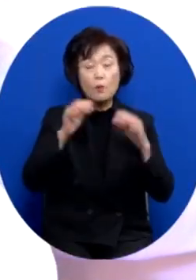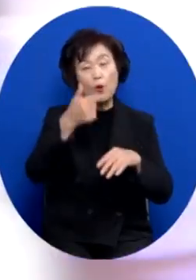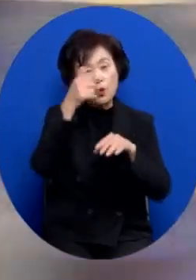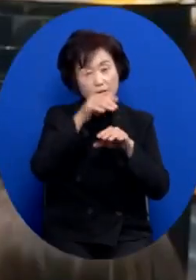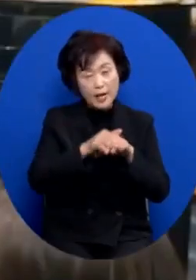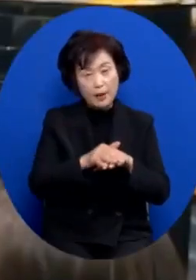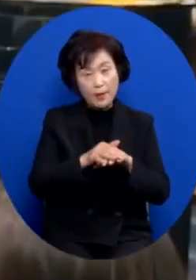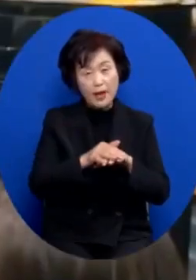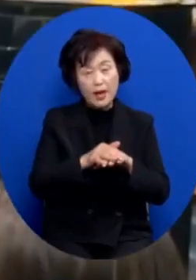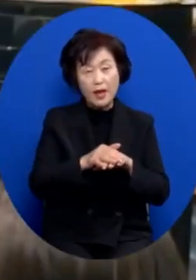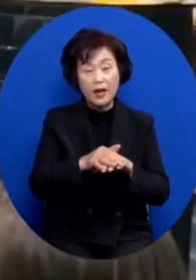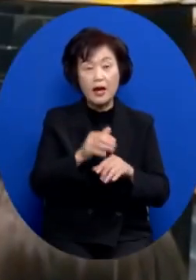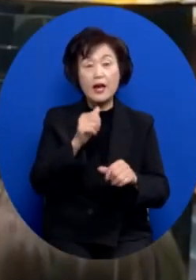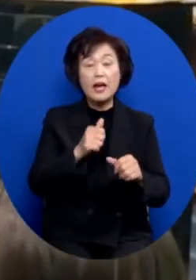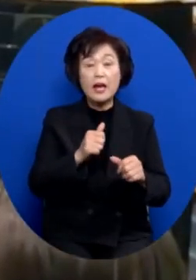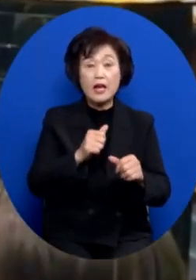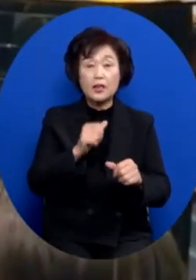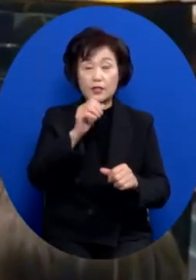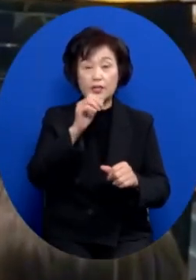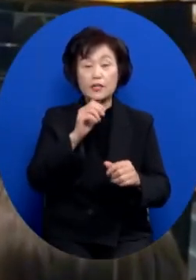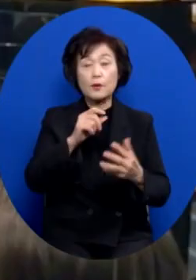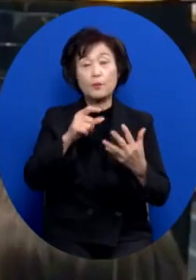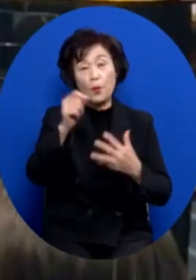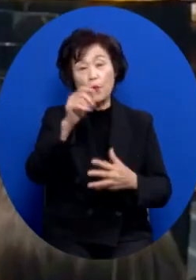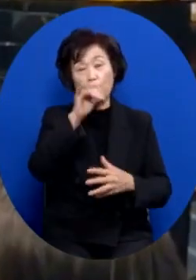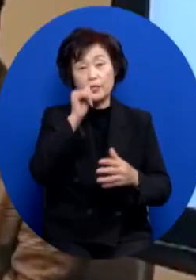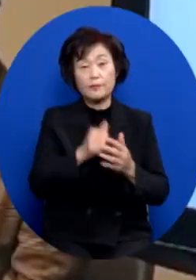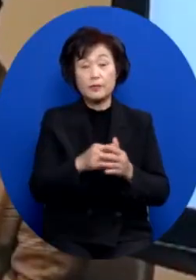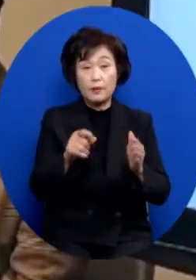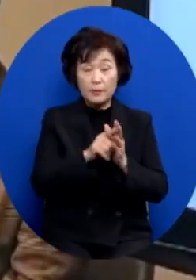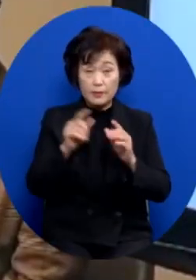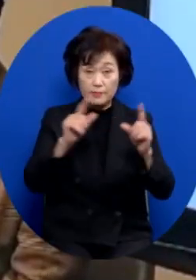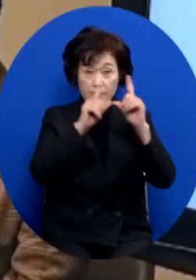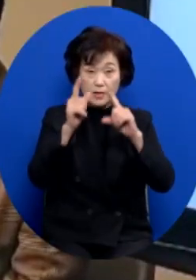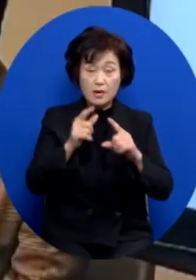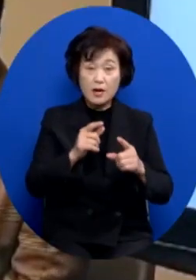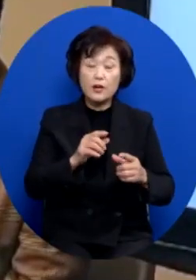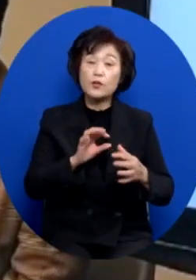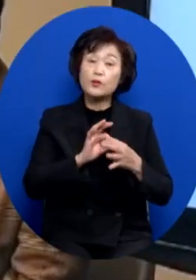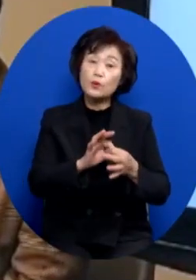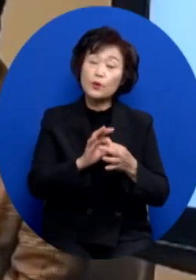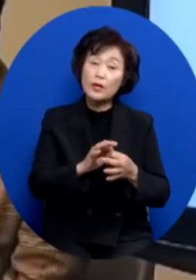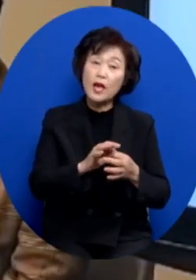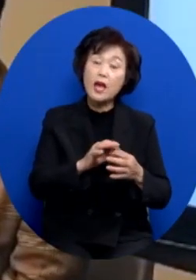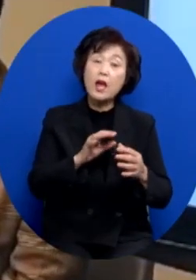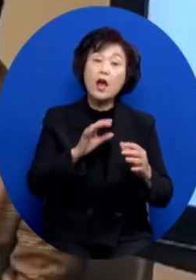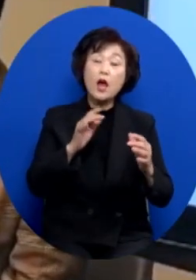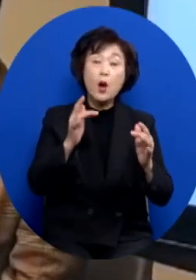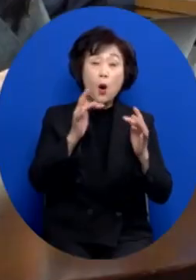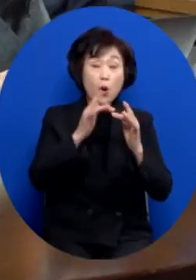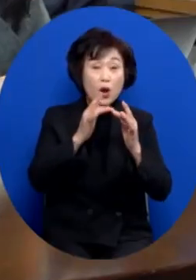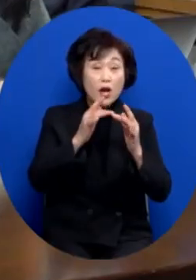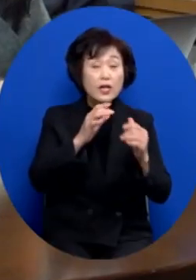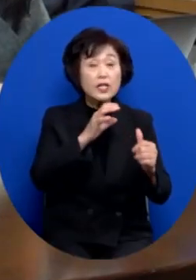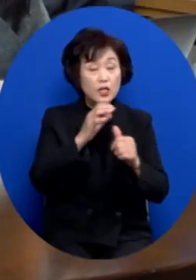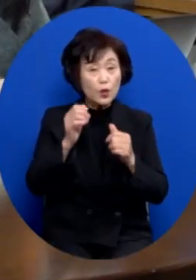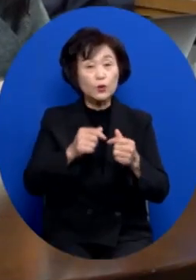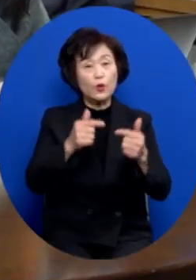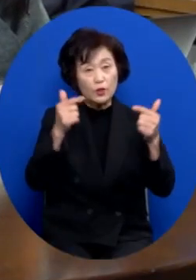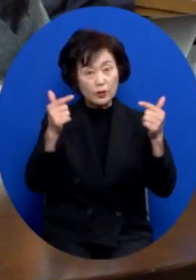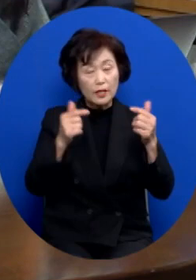선호했습니다 코로나 19 이후 신앙생활을 위해 온라인 모임앱 활용이 증가했다는 응답자는